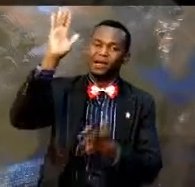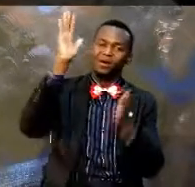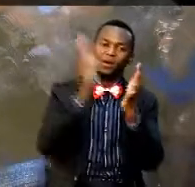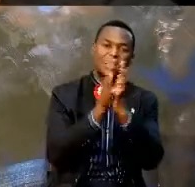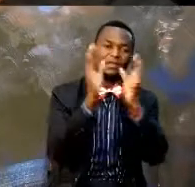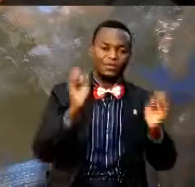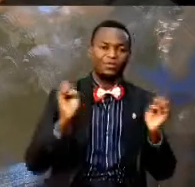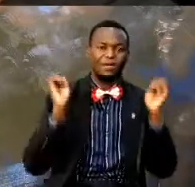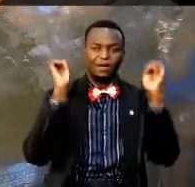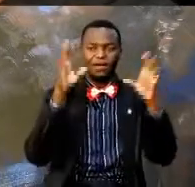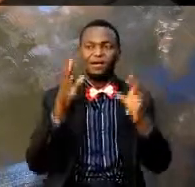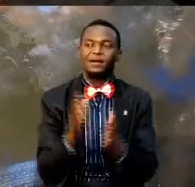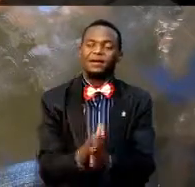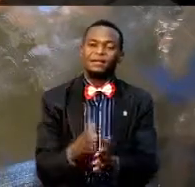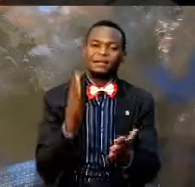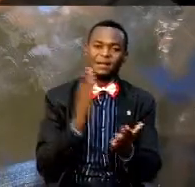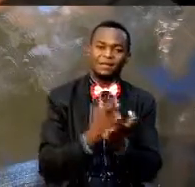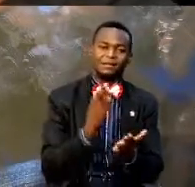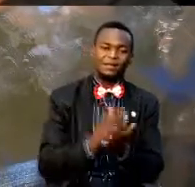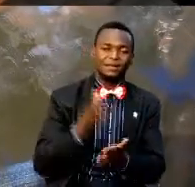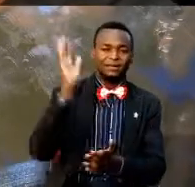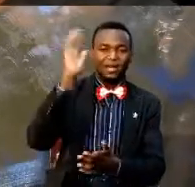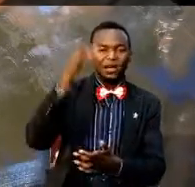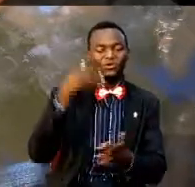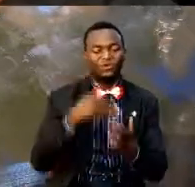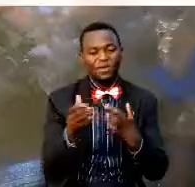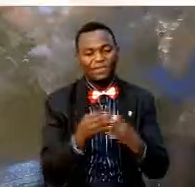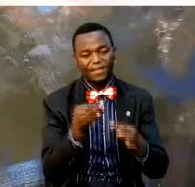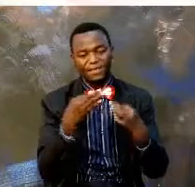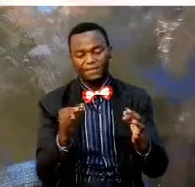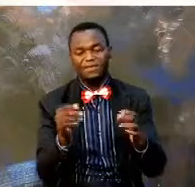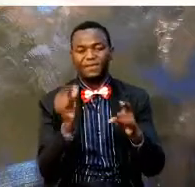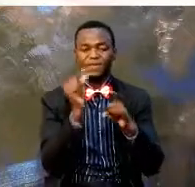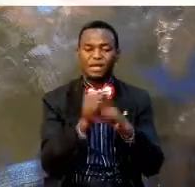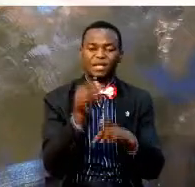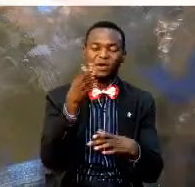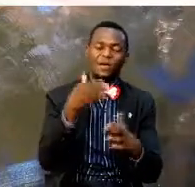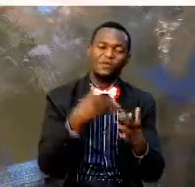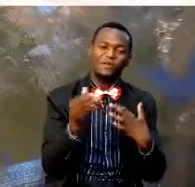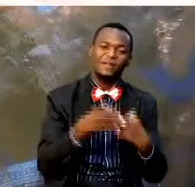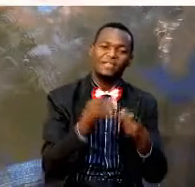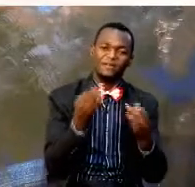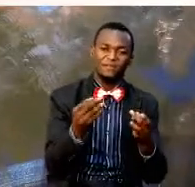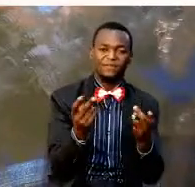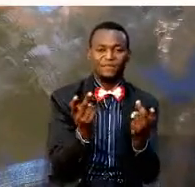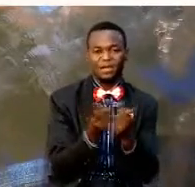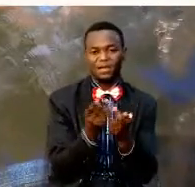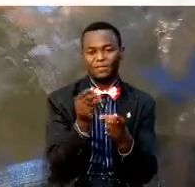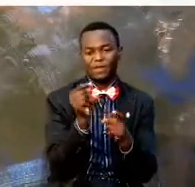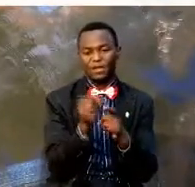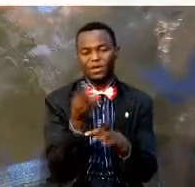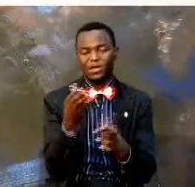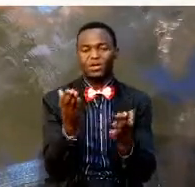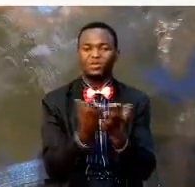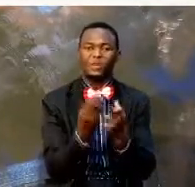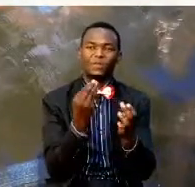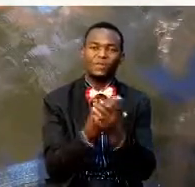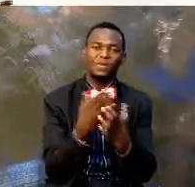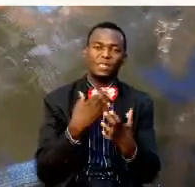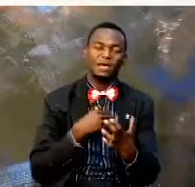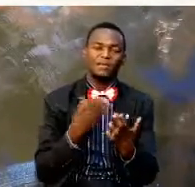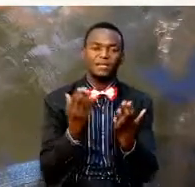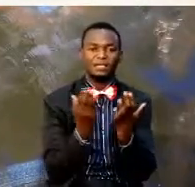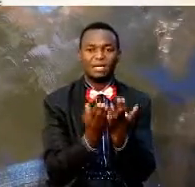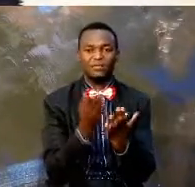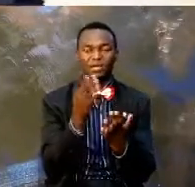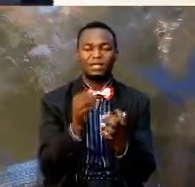Haleluya. Ni miongoni mwao. Sasa unafanyaje maneno haya? Unafanyaje maneno haya? Soma pamoja nami kitabu kile